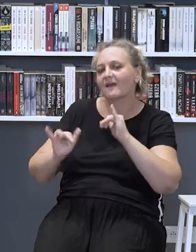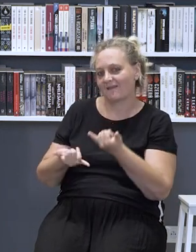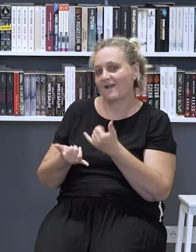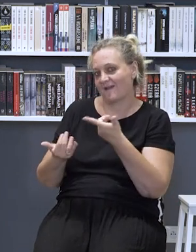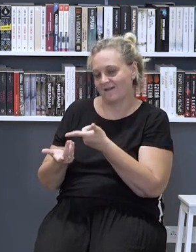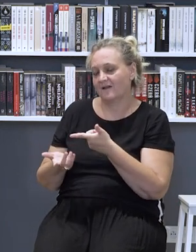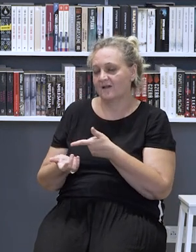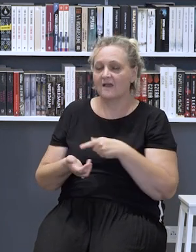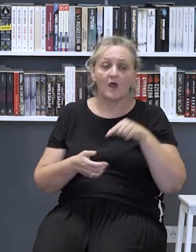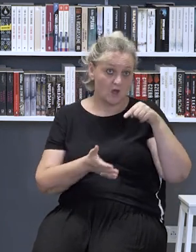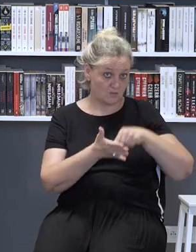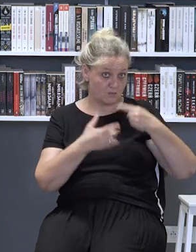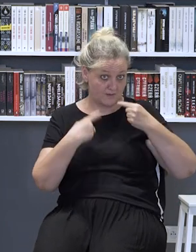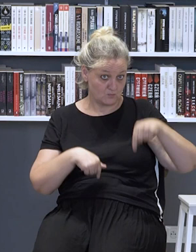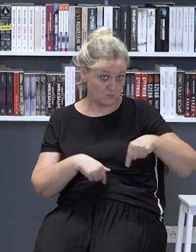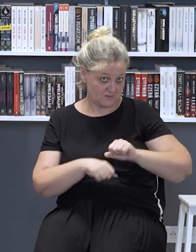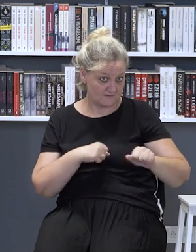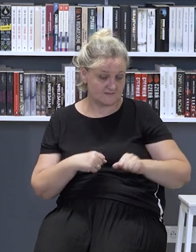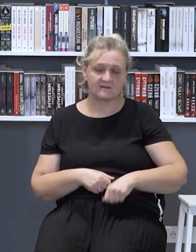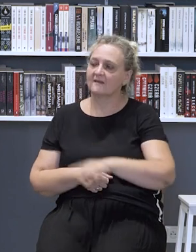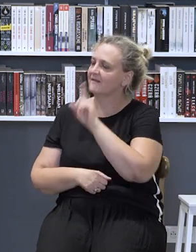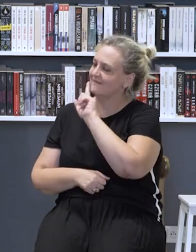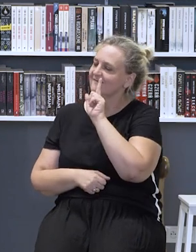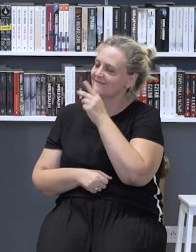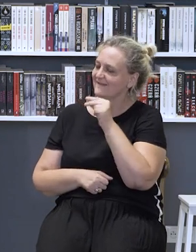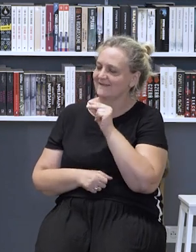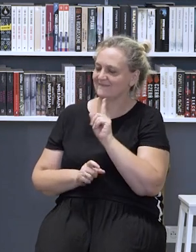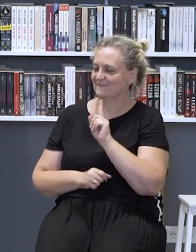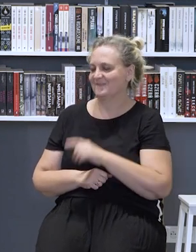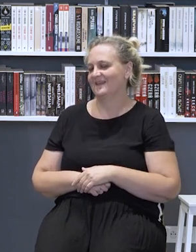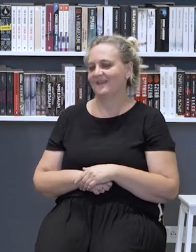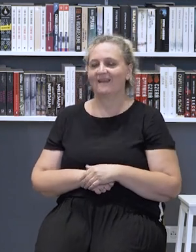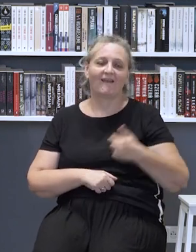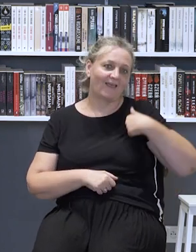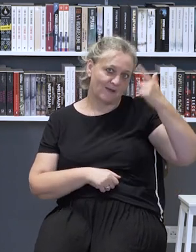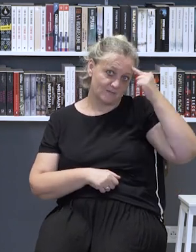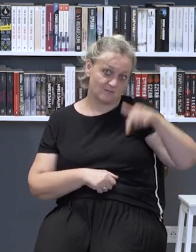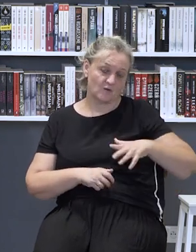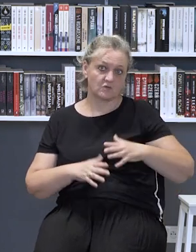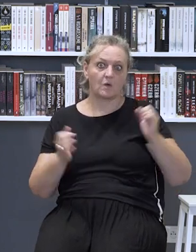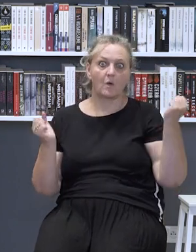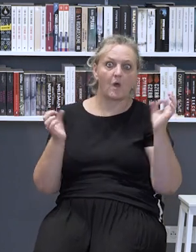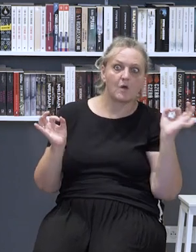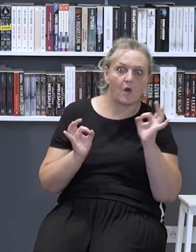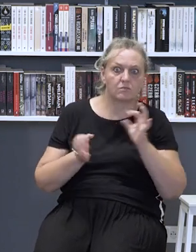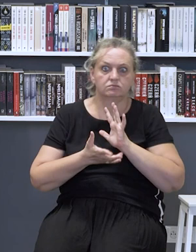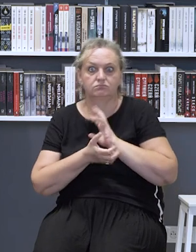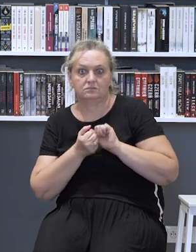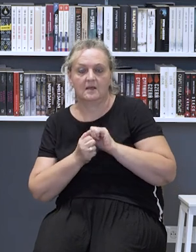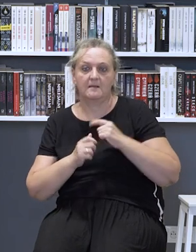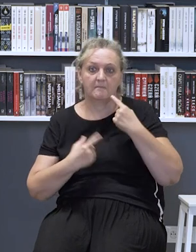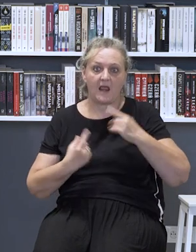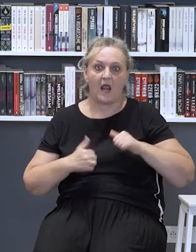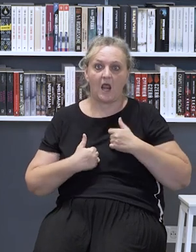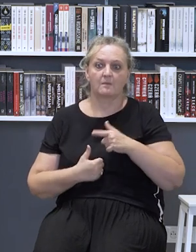A czy ta bajka jest tutaj? Nie, absolutnie nie. Nie. Myślałam, że to może jakąś taką dramatyczną bajkę opowiadałaś córce, żeby skrócić